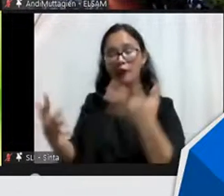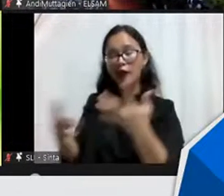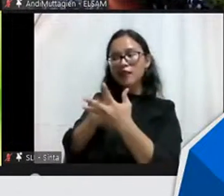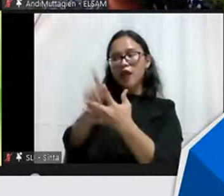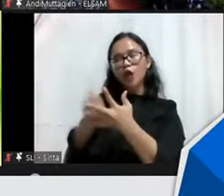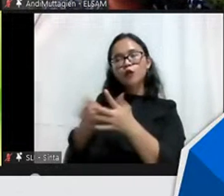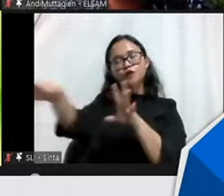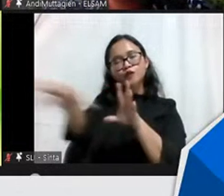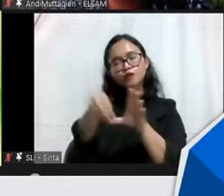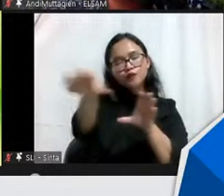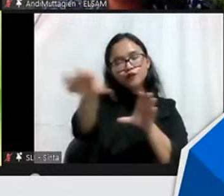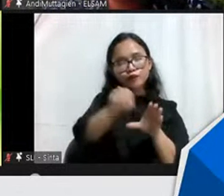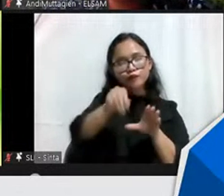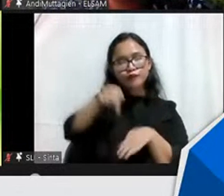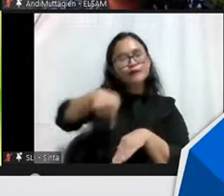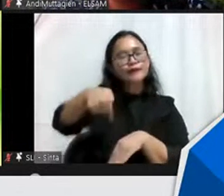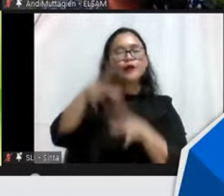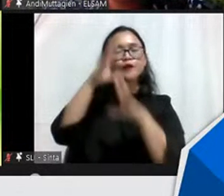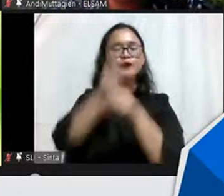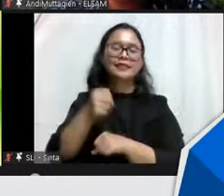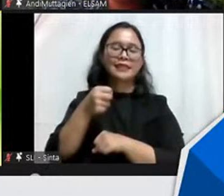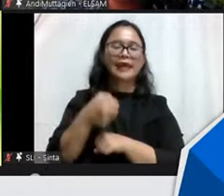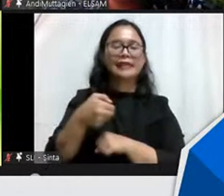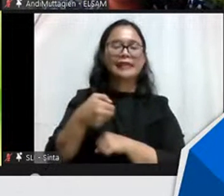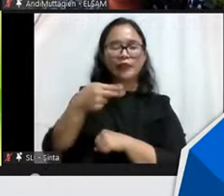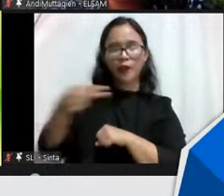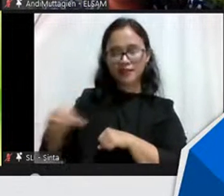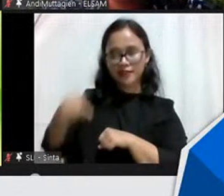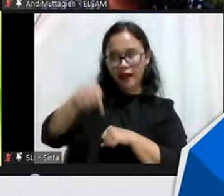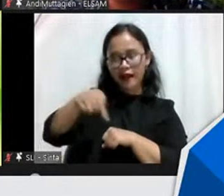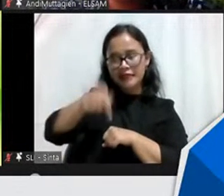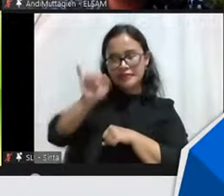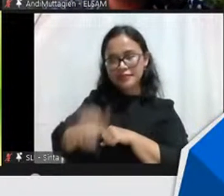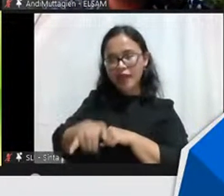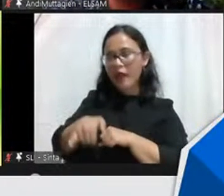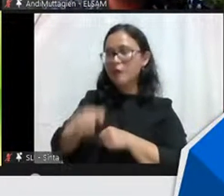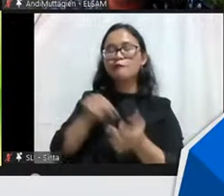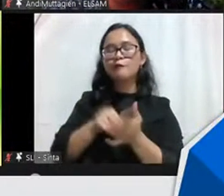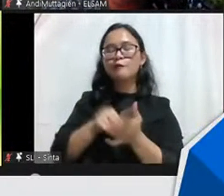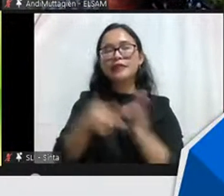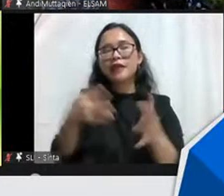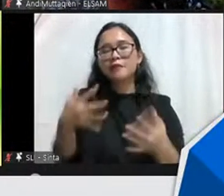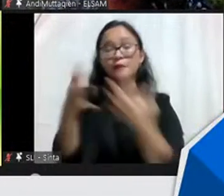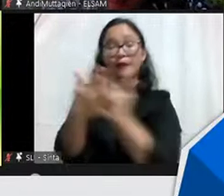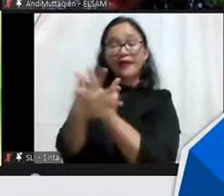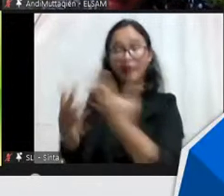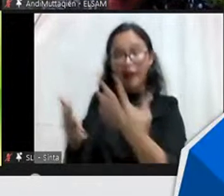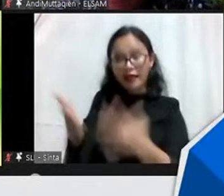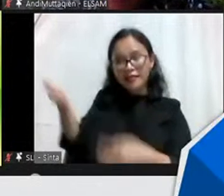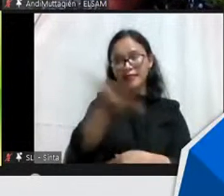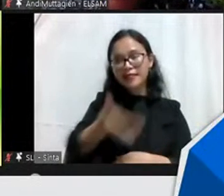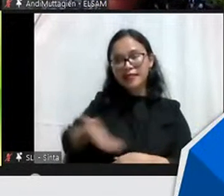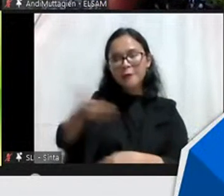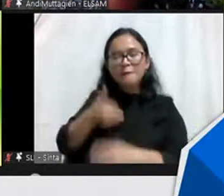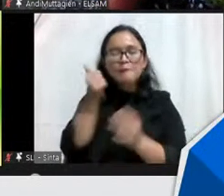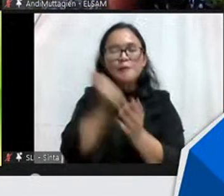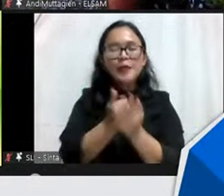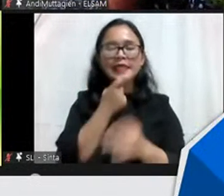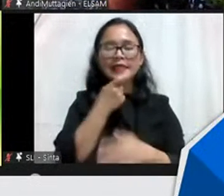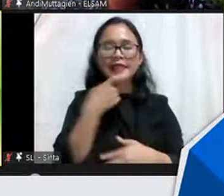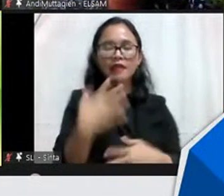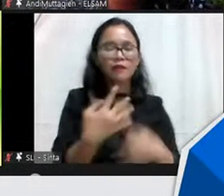di negara ini menjadi satu hal sangat penting bagi masyarakat sipil untuk melakukan dialog yang